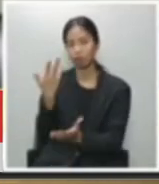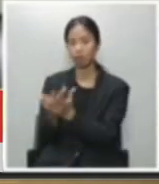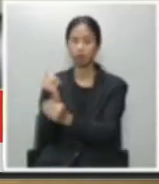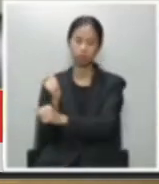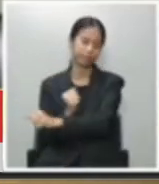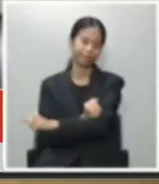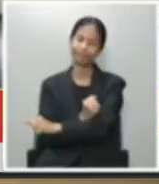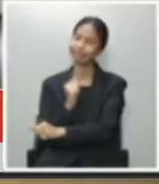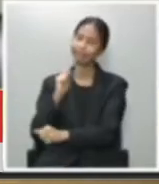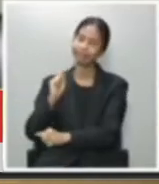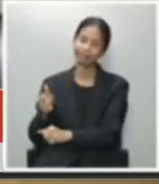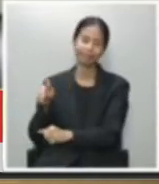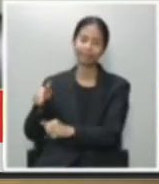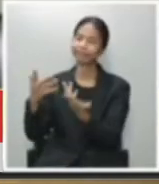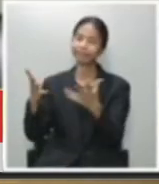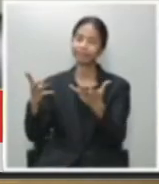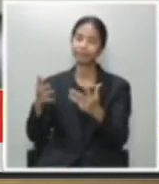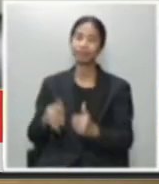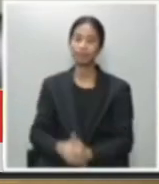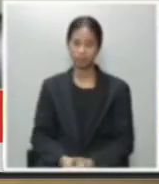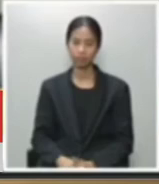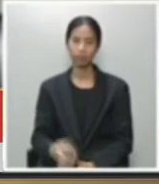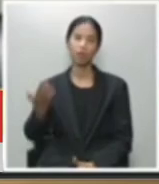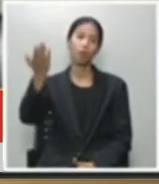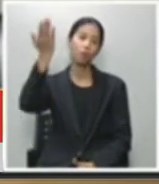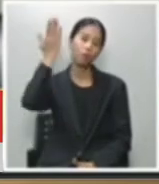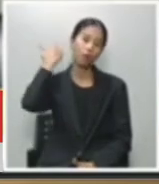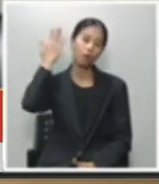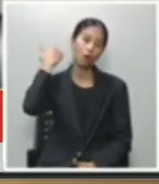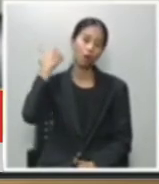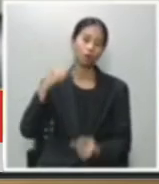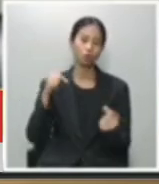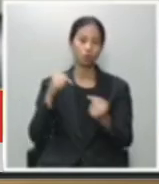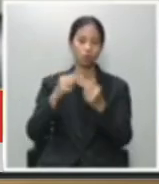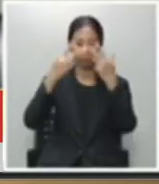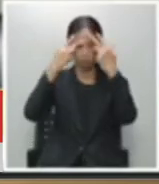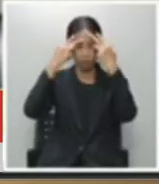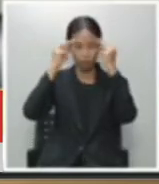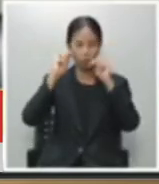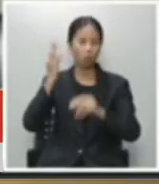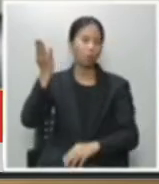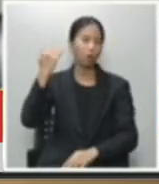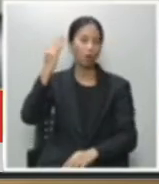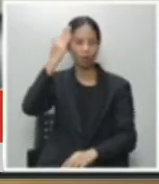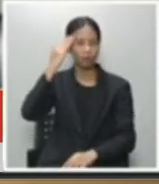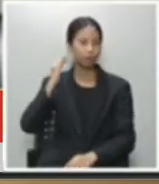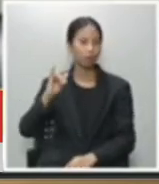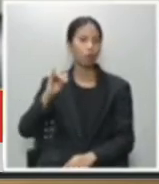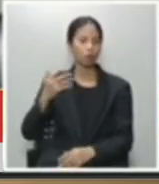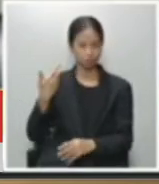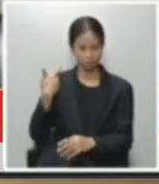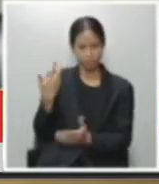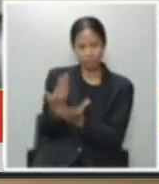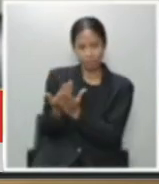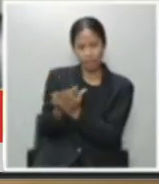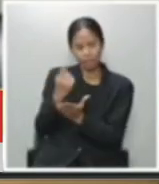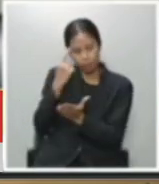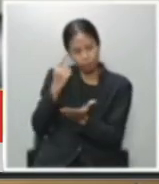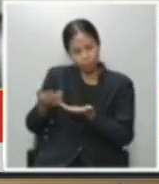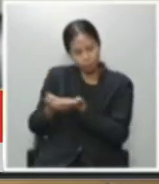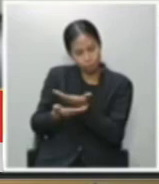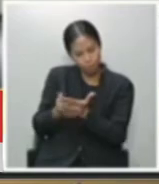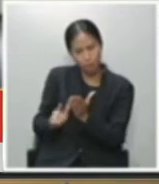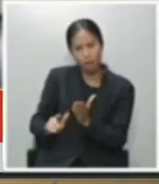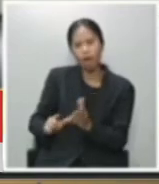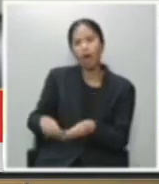ไม่มีสมัยท่านนายกยิ่งลักษณ์กำลังจะพิจารณาให้ค่าตอบแทนแต่ก็ต้องตกไปเพราะเป